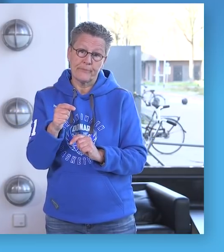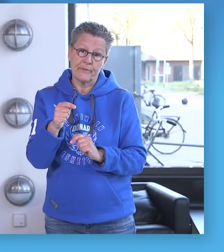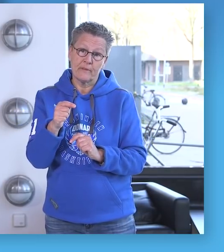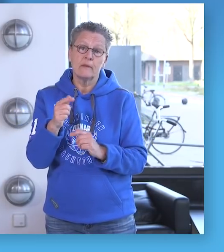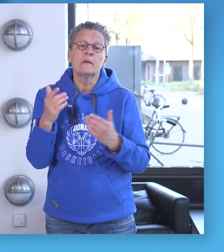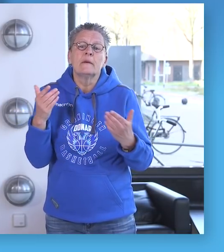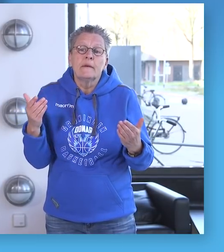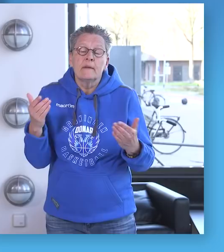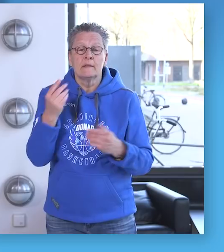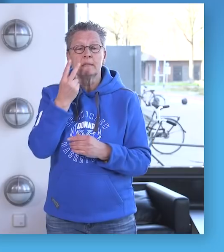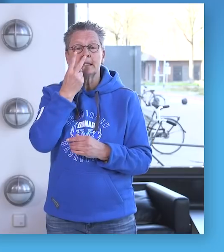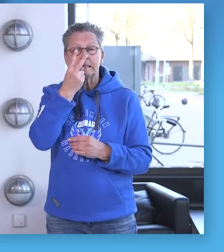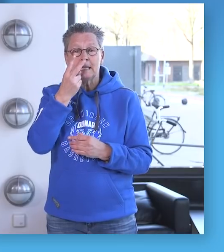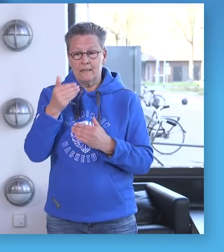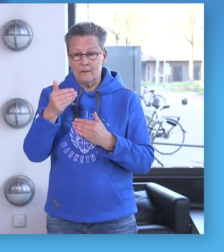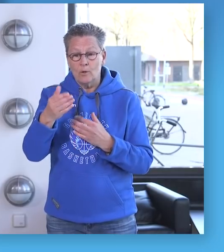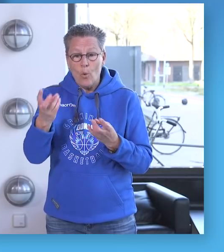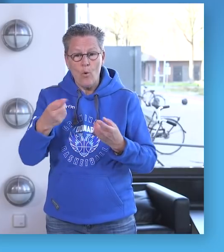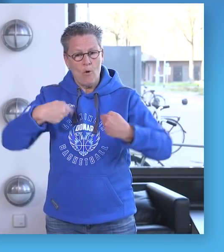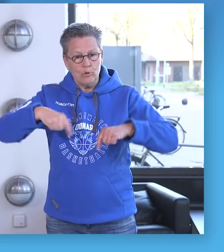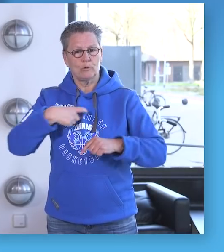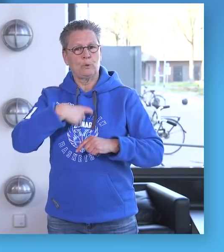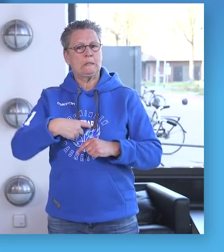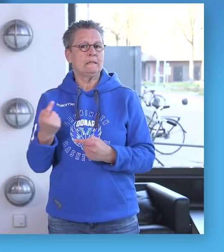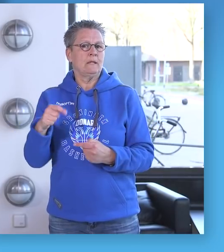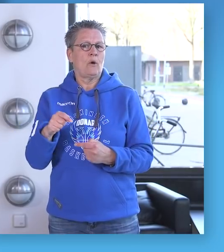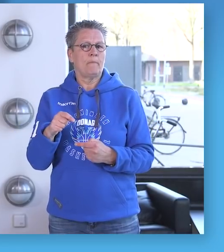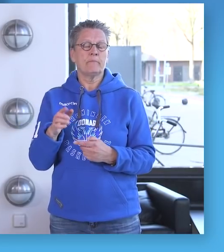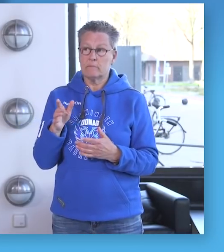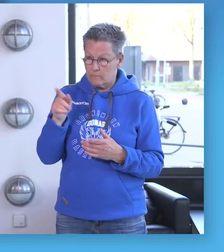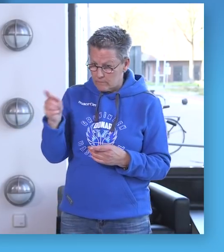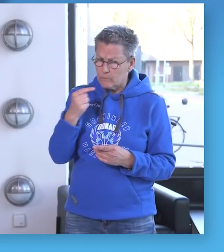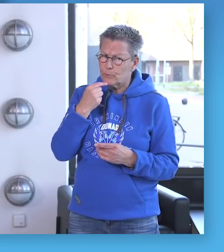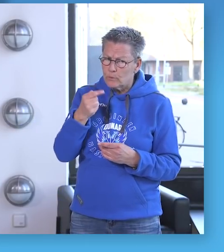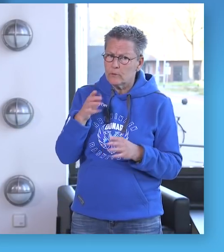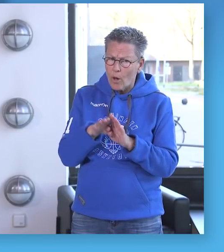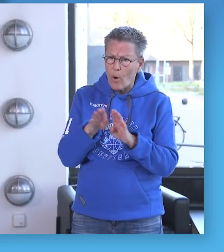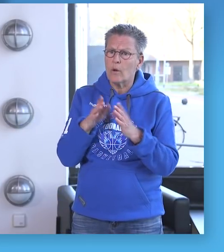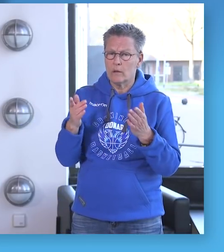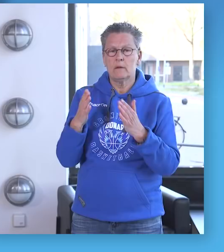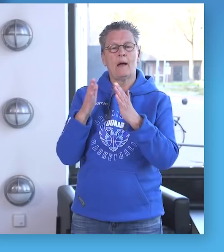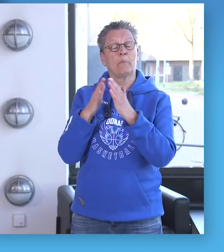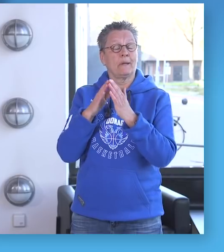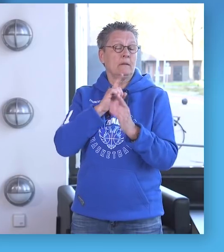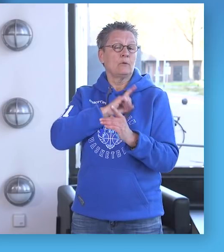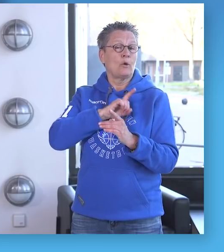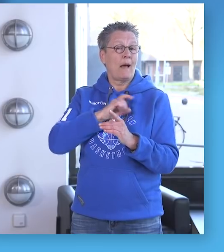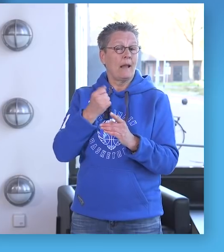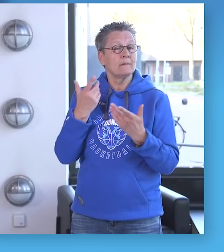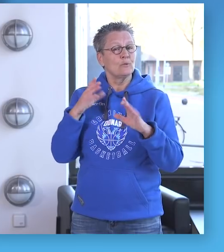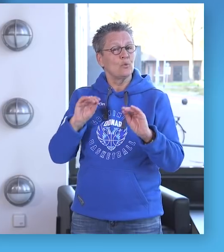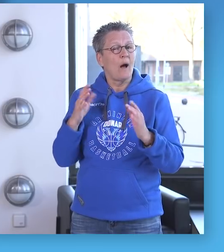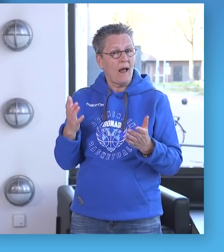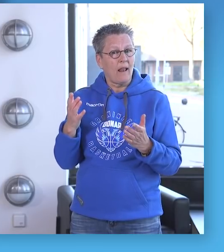we zullen zien hoe wij ons daarin kunnen positioneren. Maar is het de intentie om ook in april, zoals ze gewoonlijk dat al